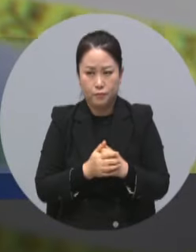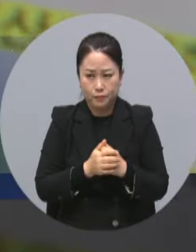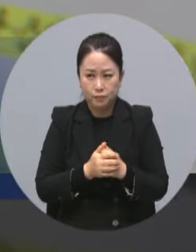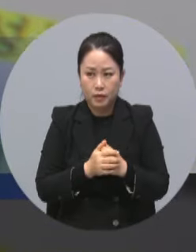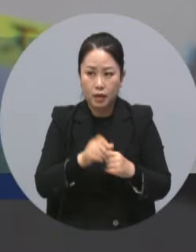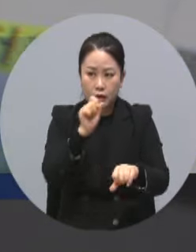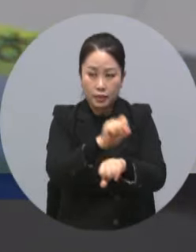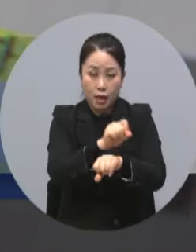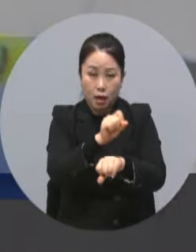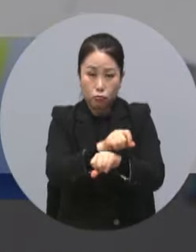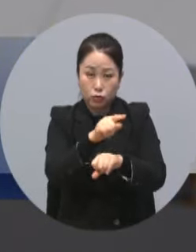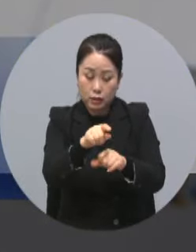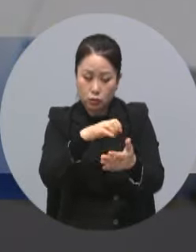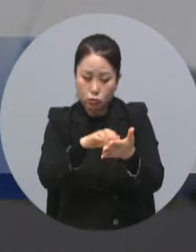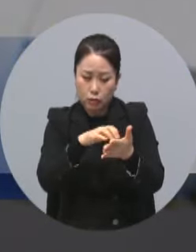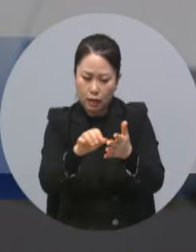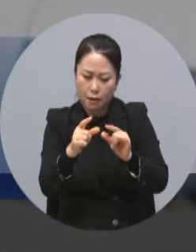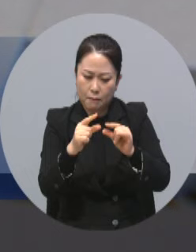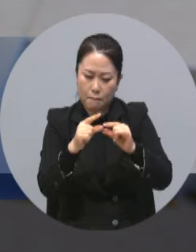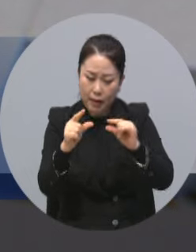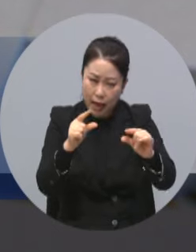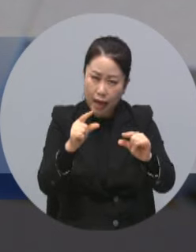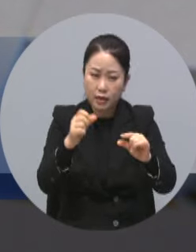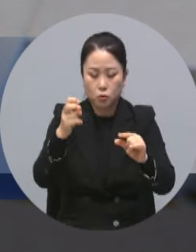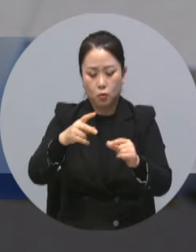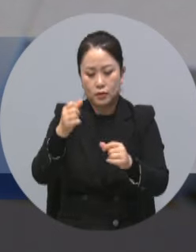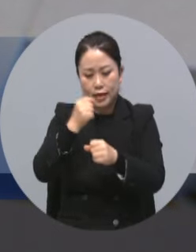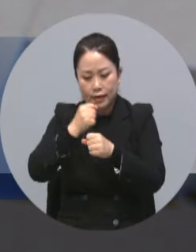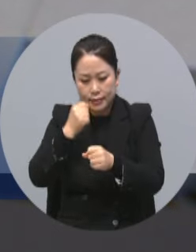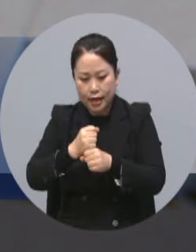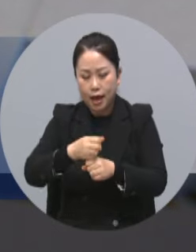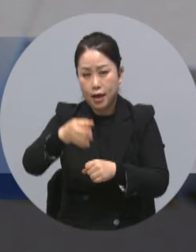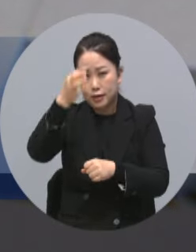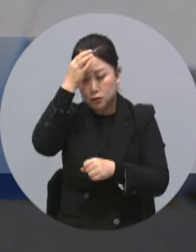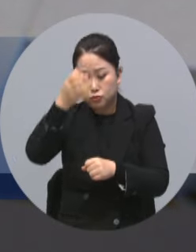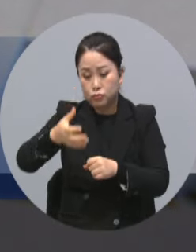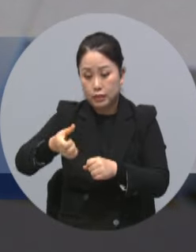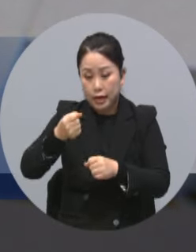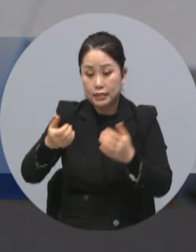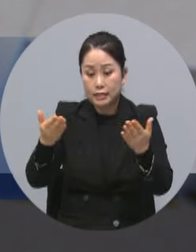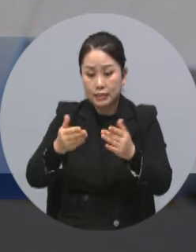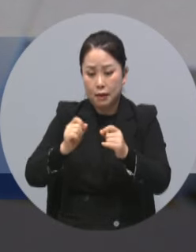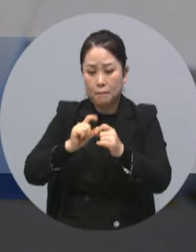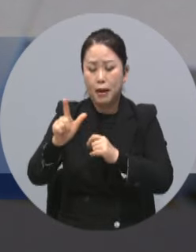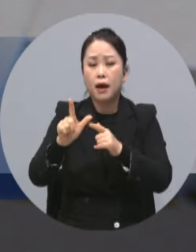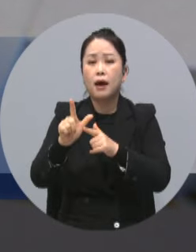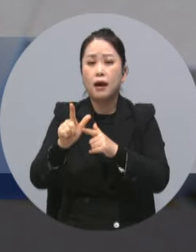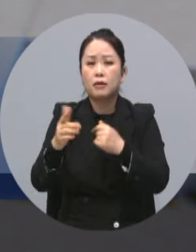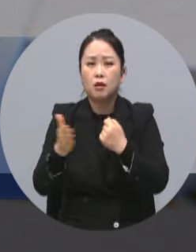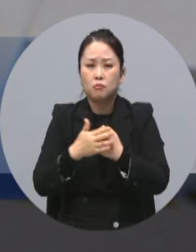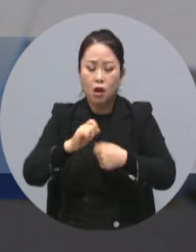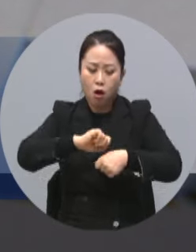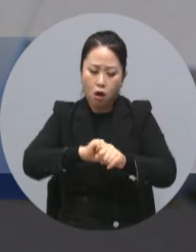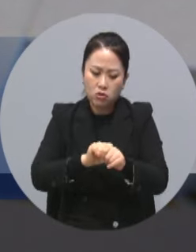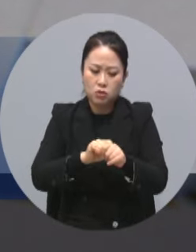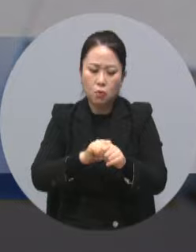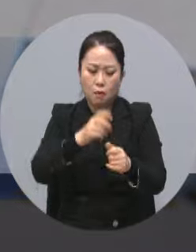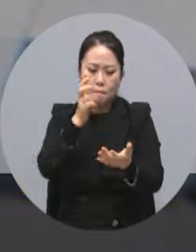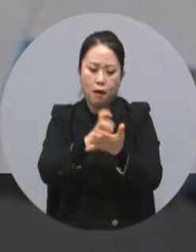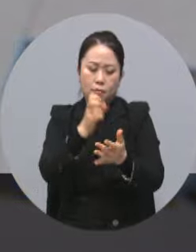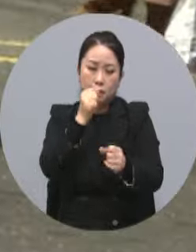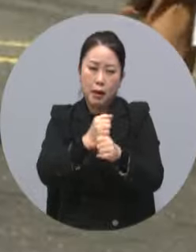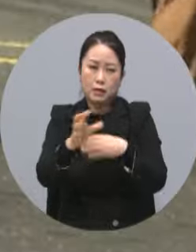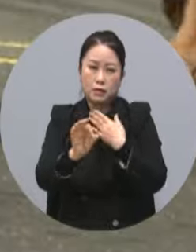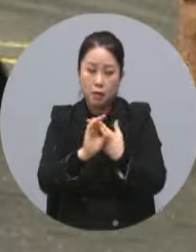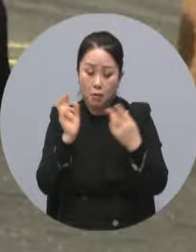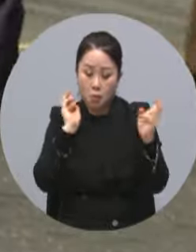반에서 그 생산 직군 그리고 기술 직군에 대한 수요가 높고 강제로 제하게 된다면 기업 입장에서 부담으로 작용할